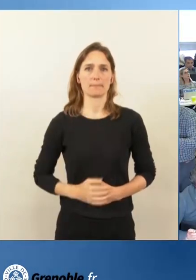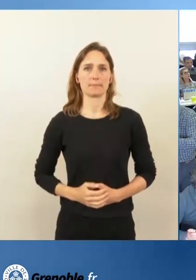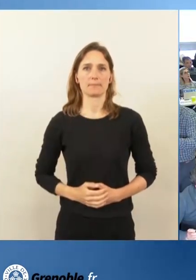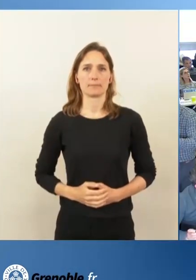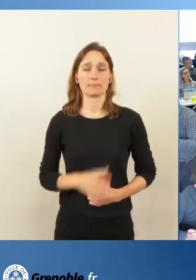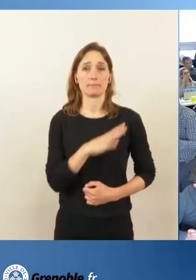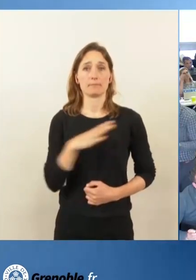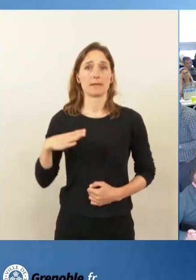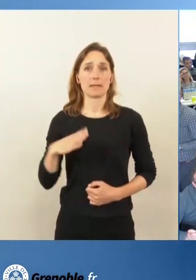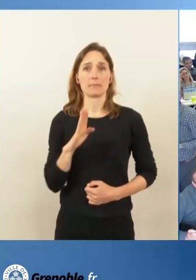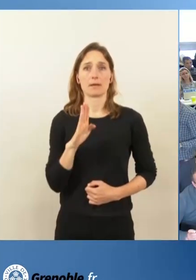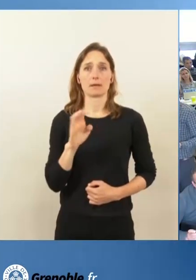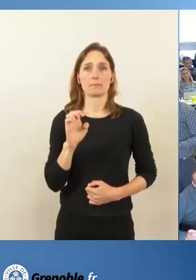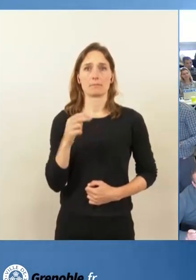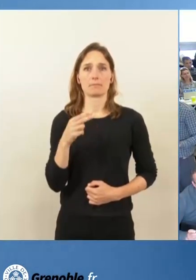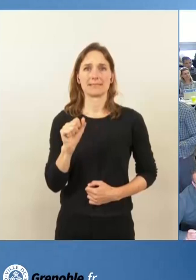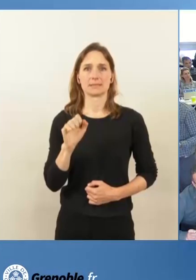Delphine Benz